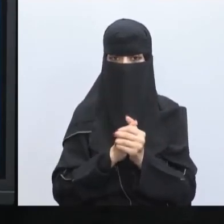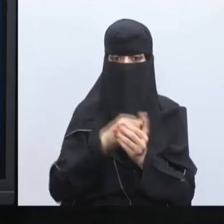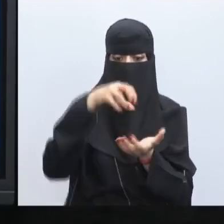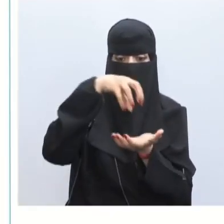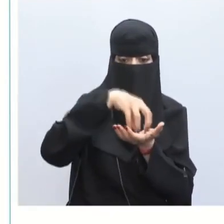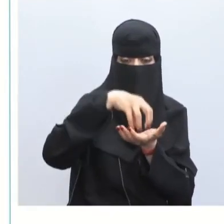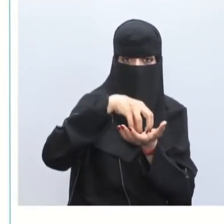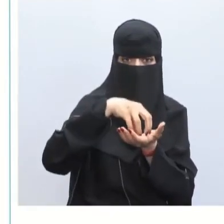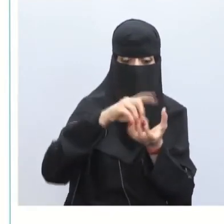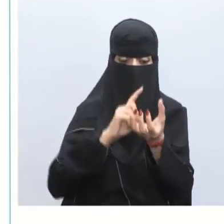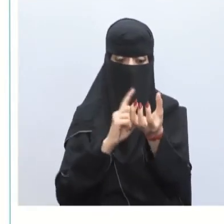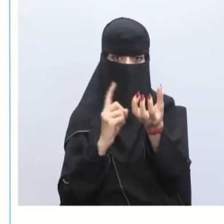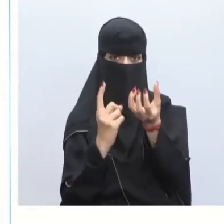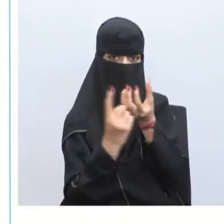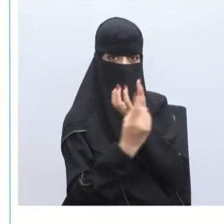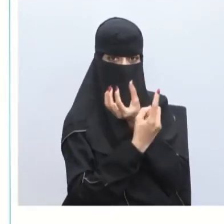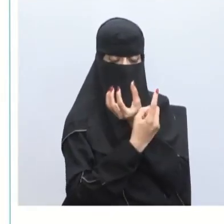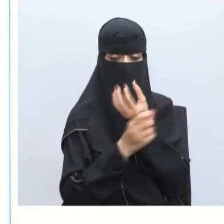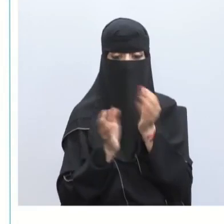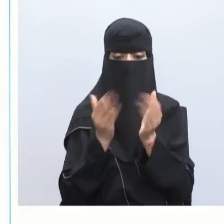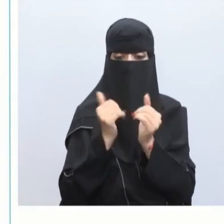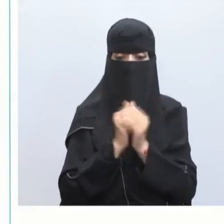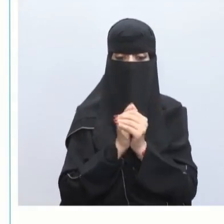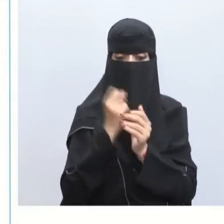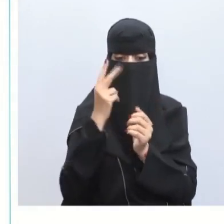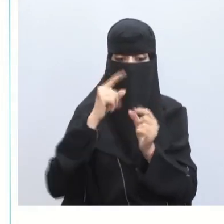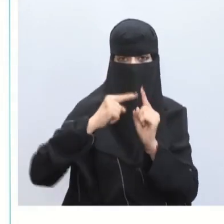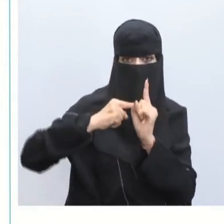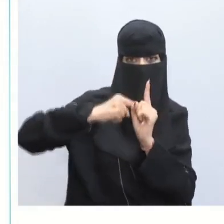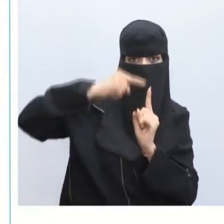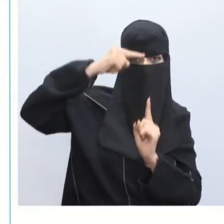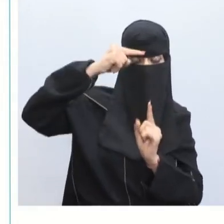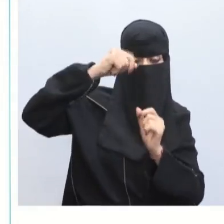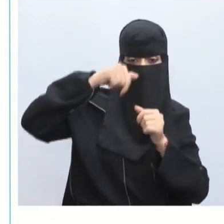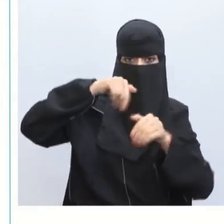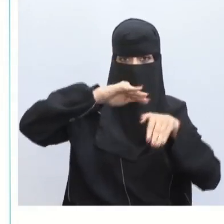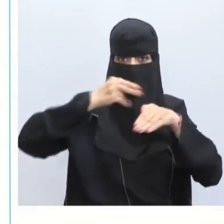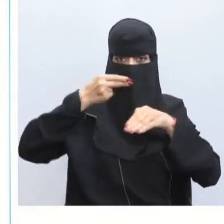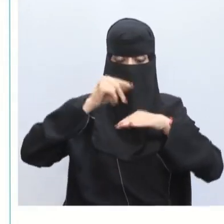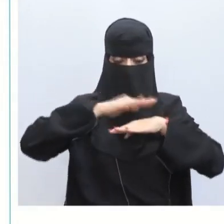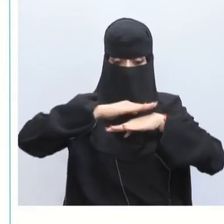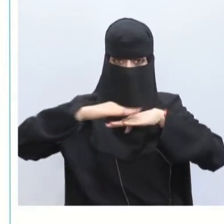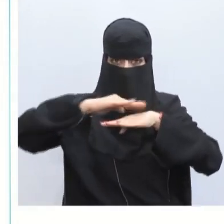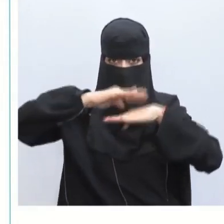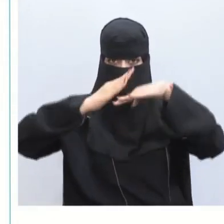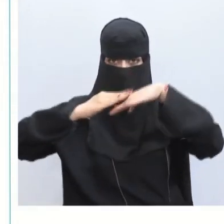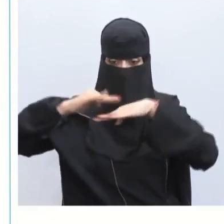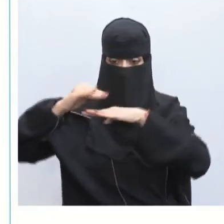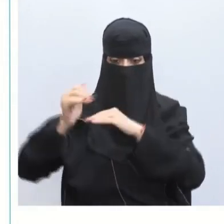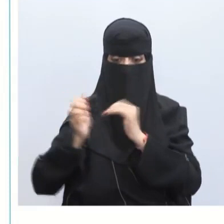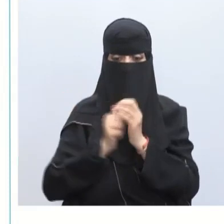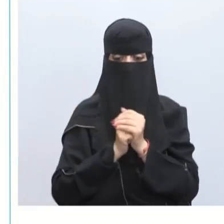الموقع بالنسبه لدوائر العرض اثنين الارتفاع عن مستوى